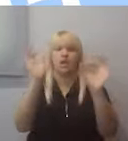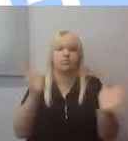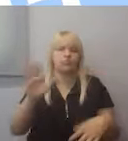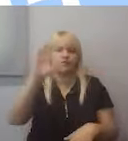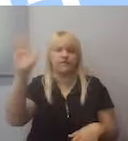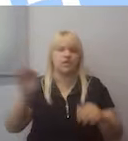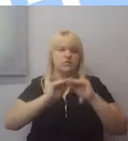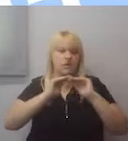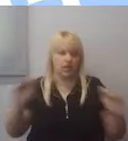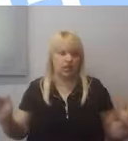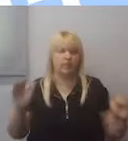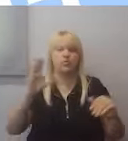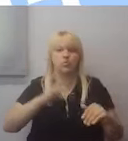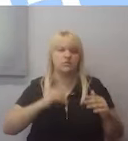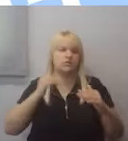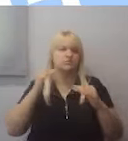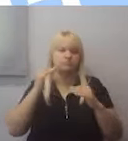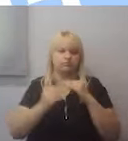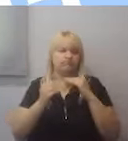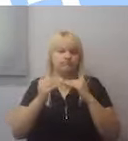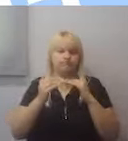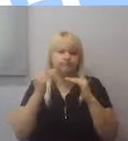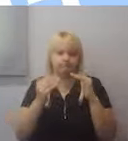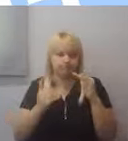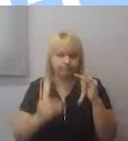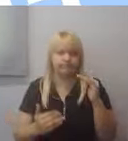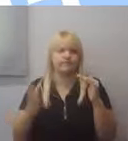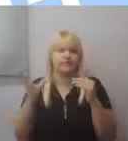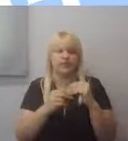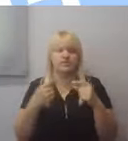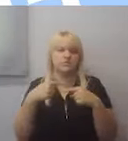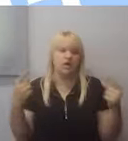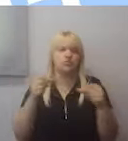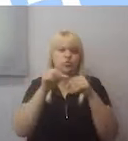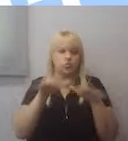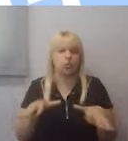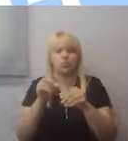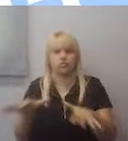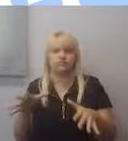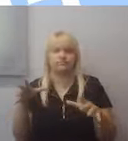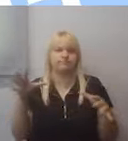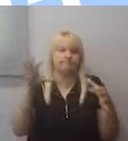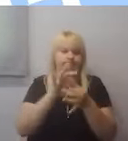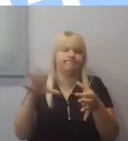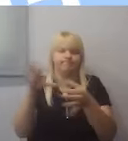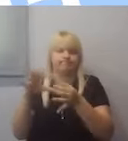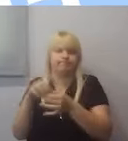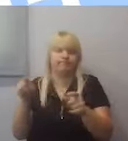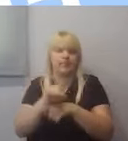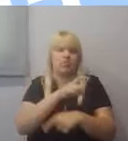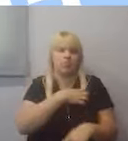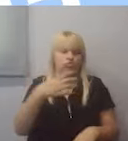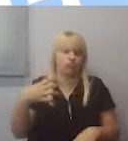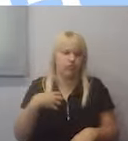un pēc tam jau pakārtoti visas pārējās struktūras iesaistās un pašvaldība ja pašvaldība to nodrošinās